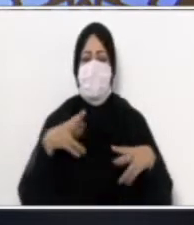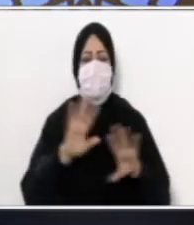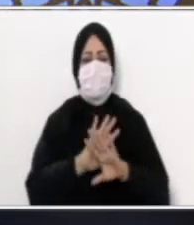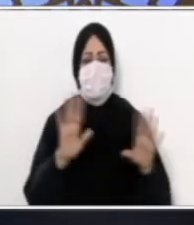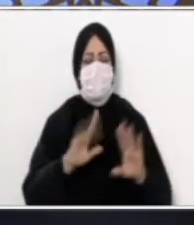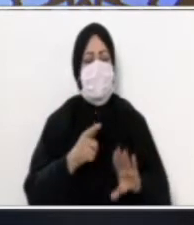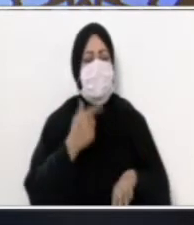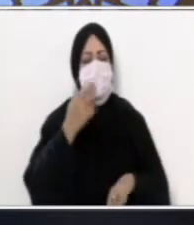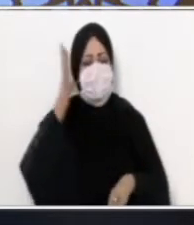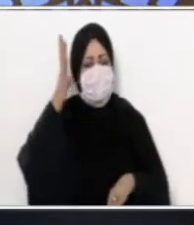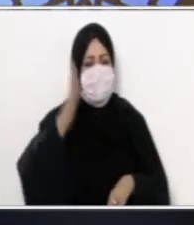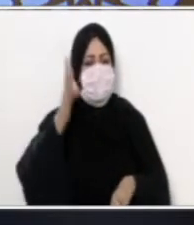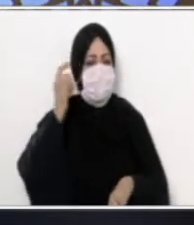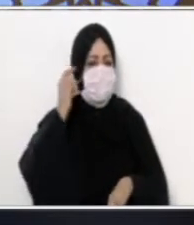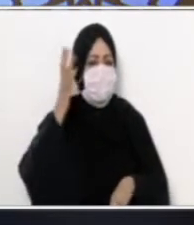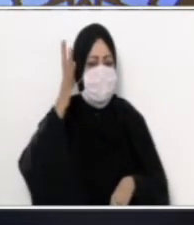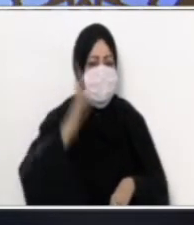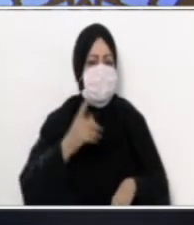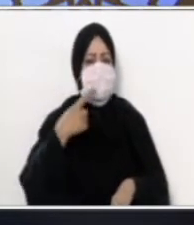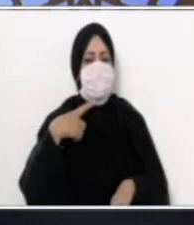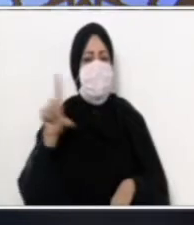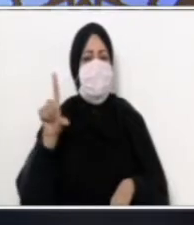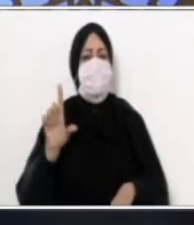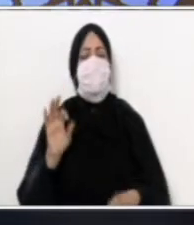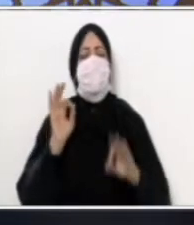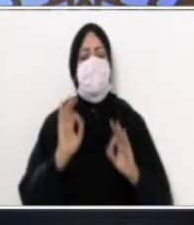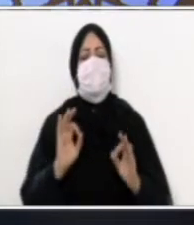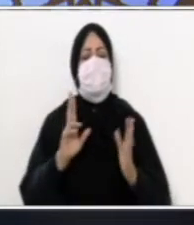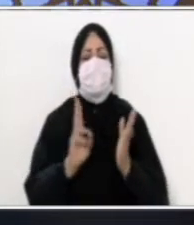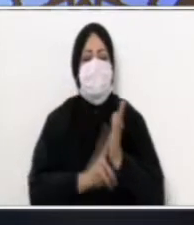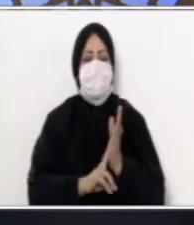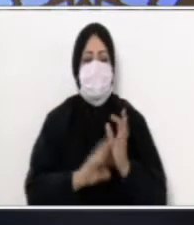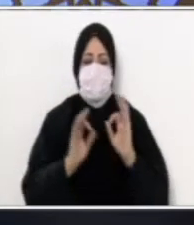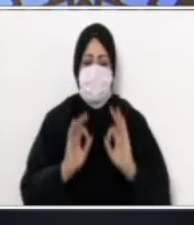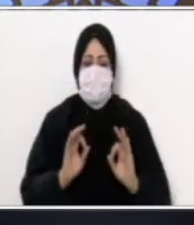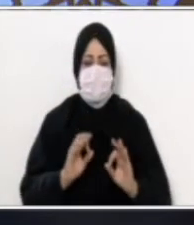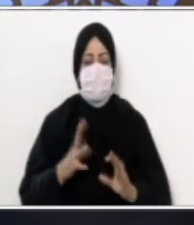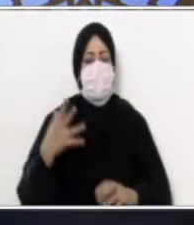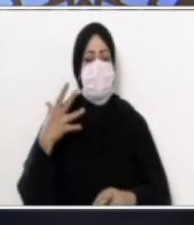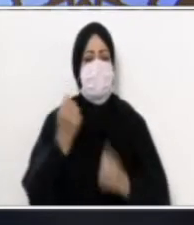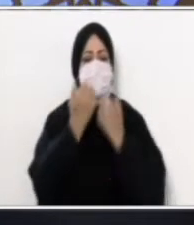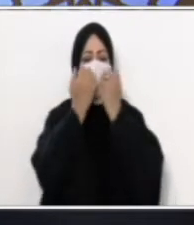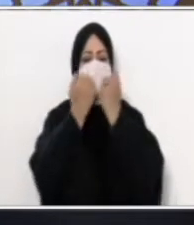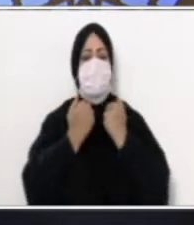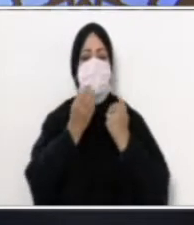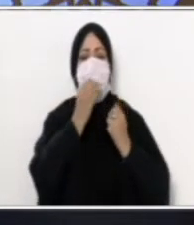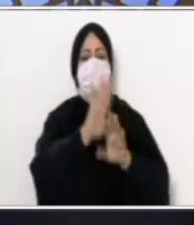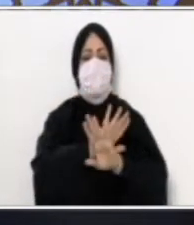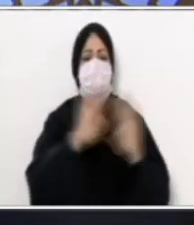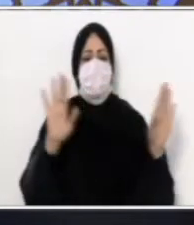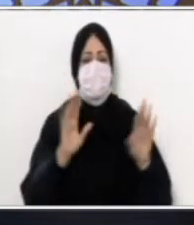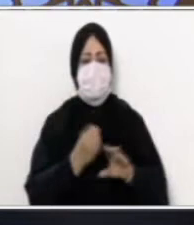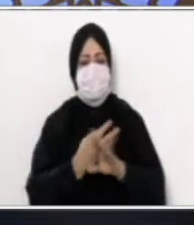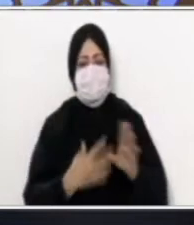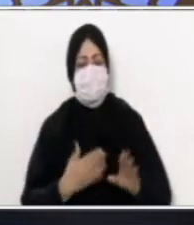الأحكام، وعنده يجب الإمساك ولا يجوز الأكل، وعنده يعني تجب الصلاة، فمن